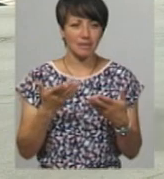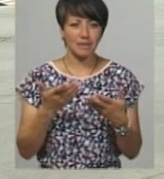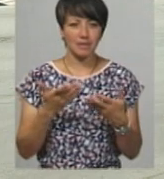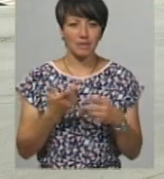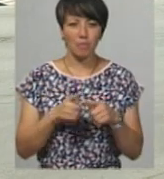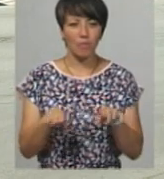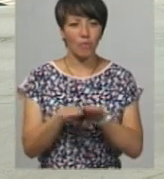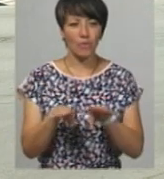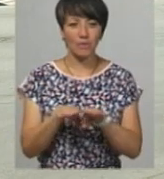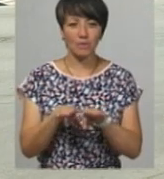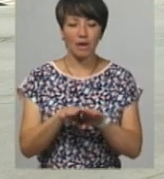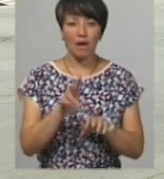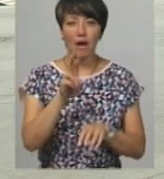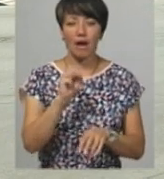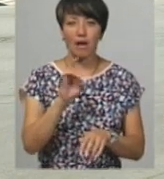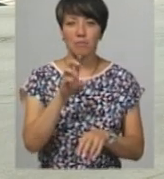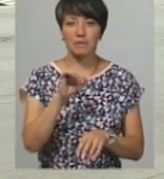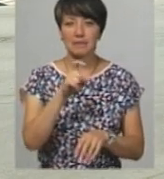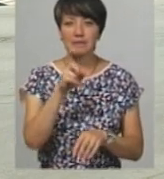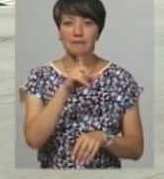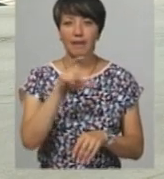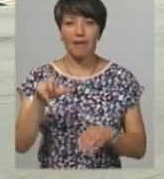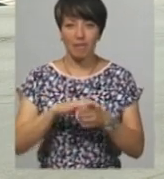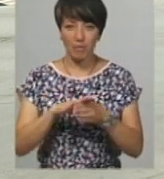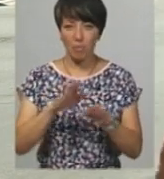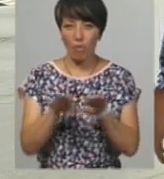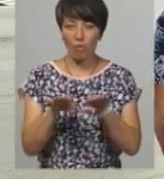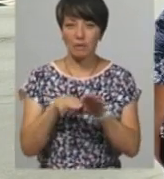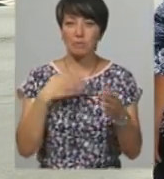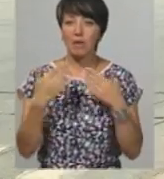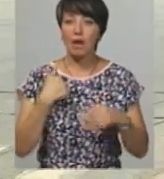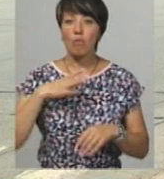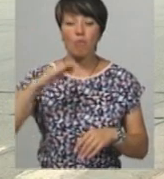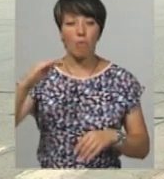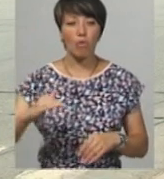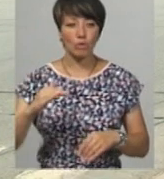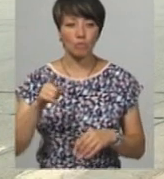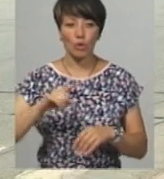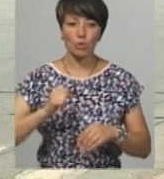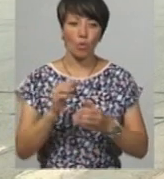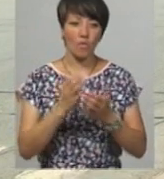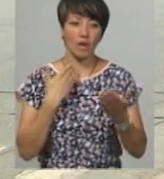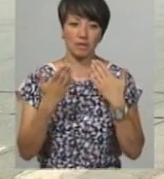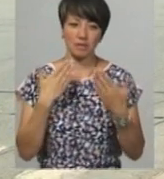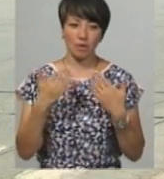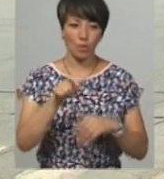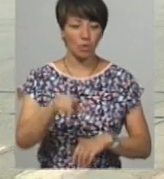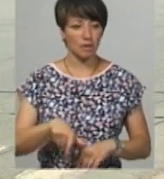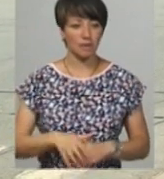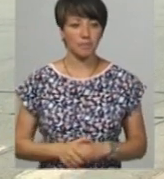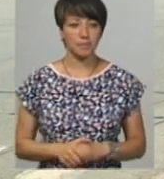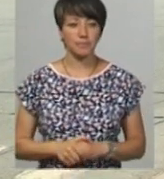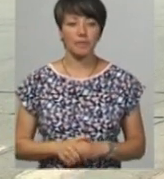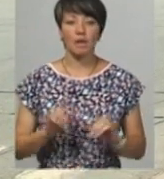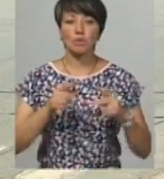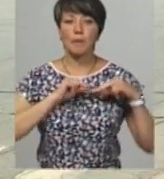похож був на архітектора Корбюзьє. От. І ми спілкувалися, я був набагато молодший. Він був дуже товариська людина, дуже товариська людина. Перше,